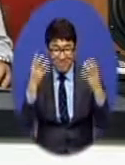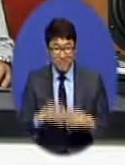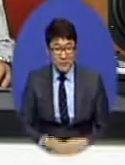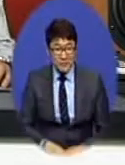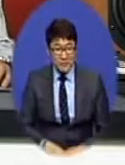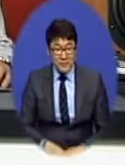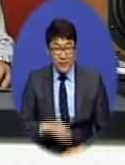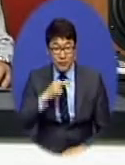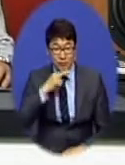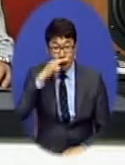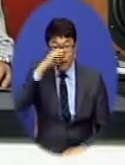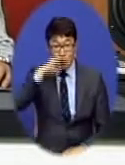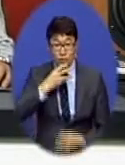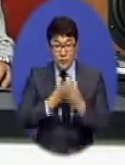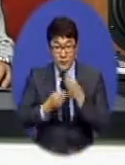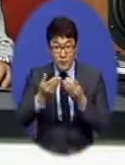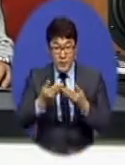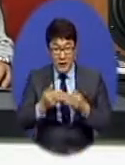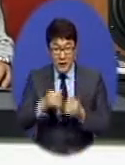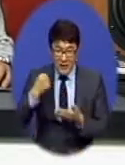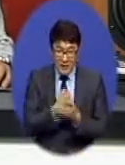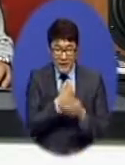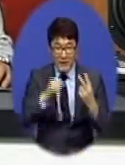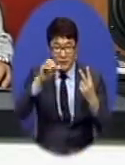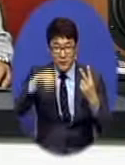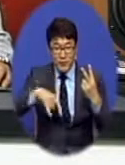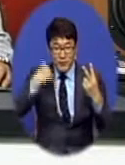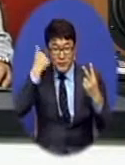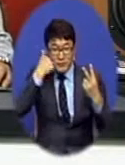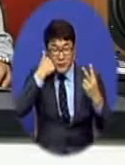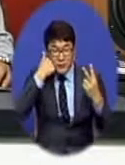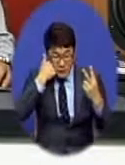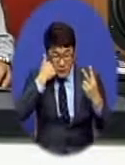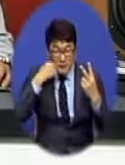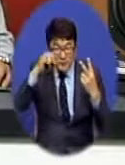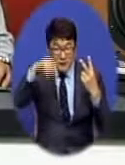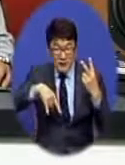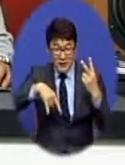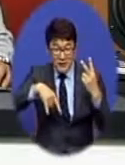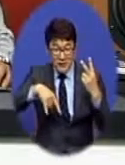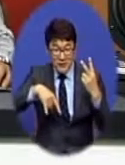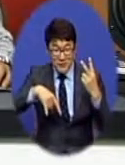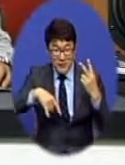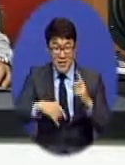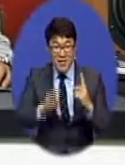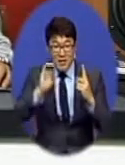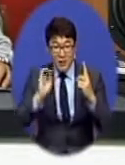네. 숙취해소 음료를 받으실 네. 아차상 발표해드립니다. 자, 오늘의